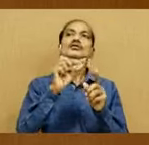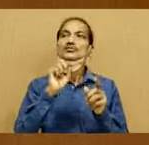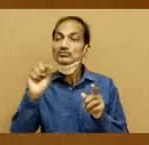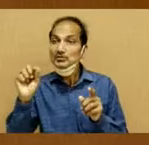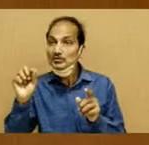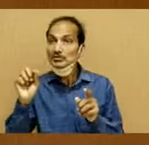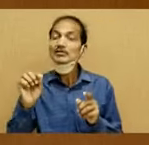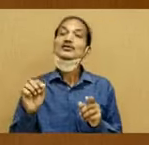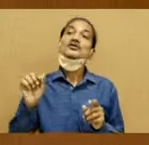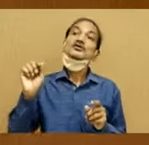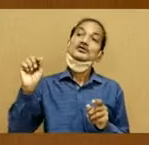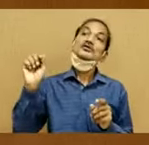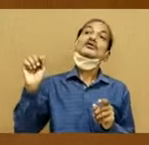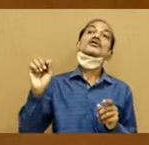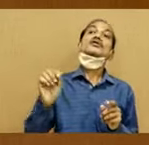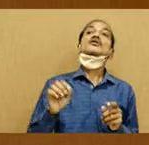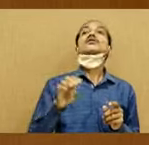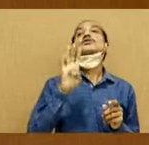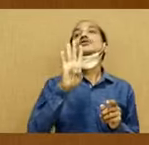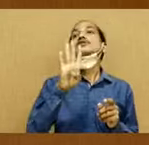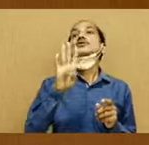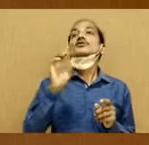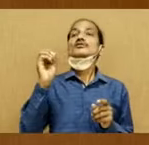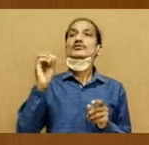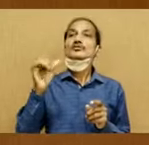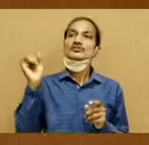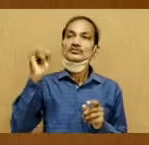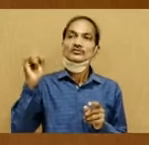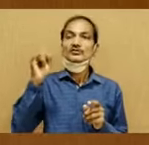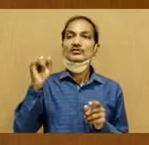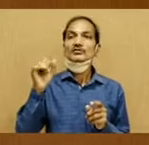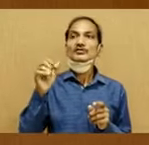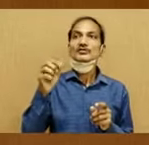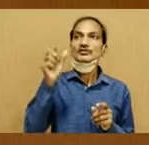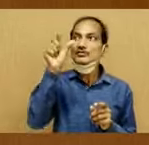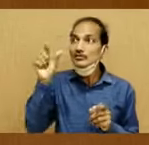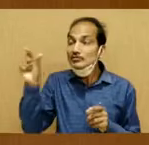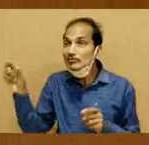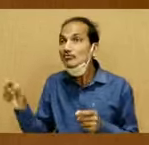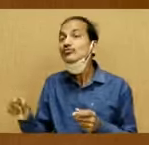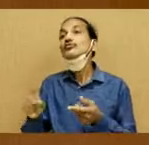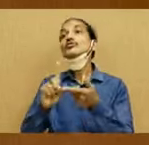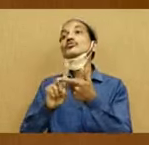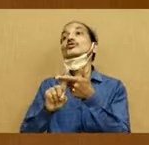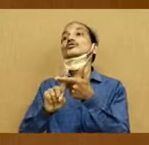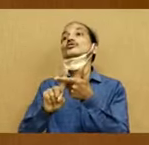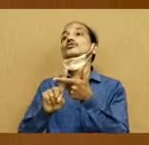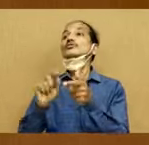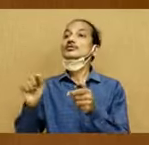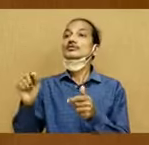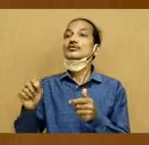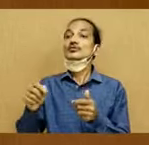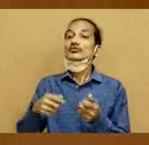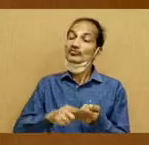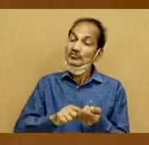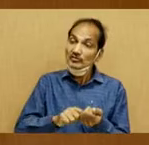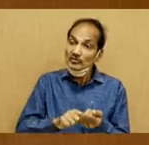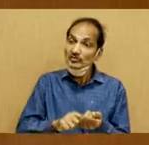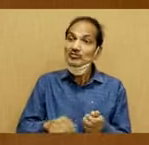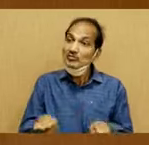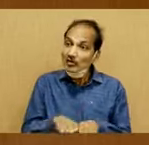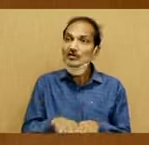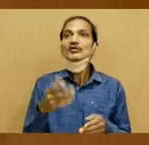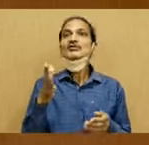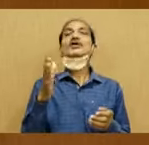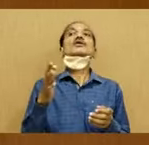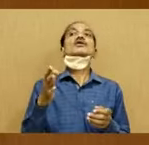406 ଲୋକଙ୍କୁ ପଜିଟିଭ୍ କରିପାରିବ, ଇଏ ସଂକ୍ରମଣ ବ୍ୟାପି ପାରିବ ସେଇ ରେଟ୍ରେ, ଯଦି ଲକଡାଉନ୍ ନାହିଁ। ଆଉ ଯଦି